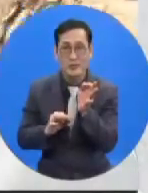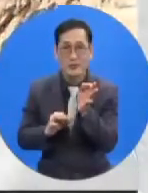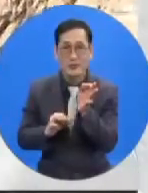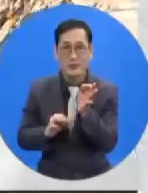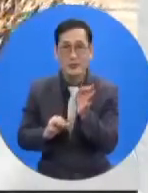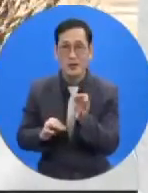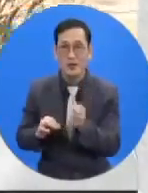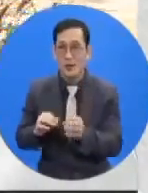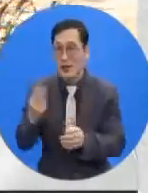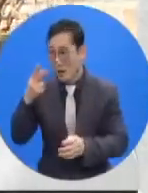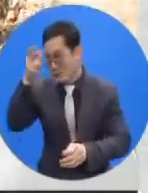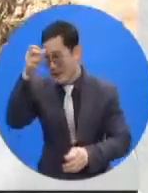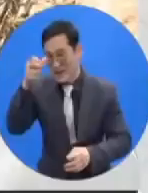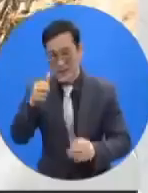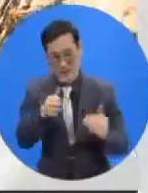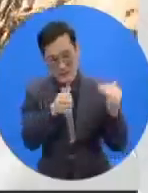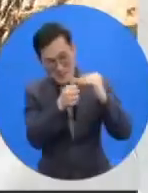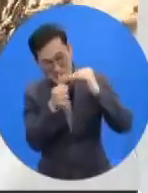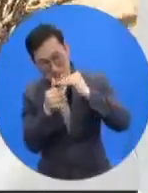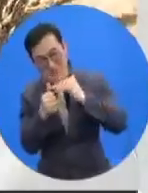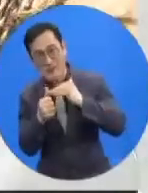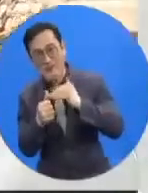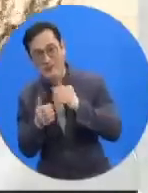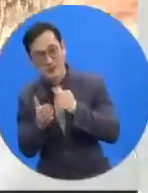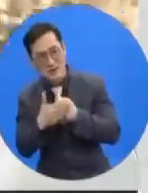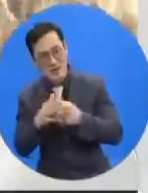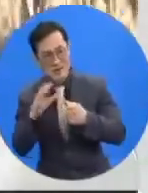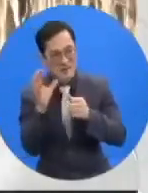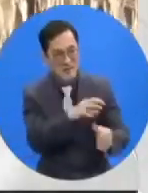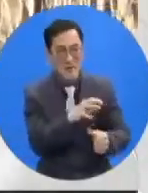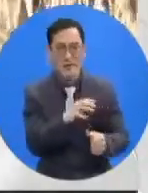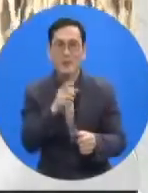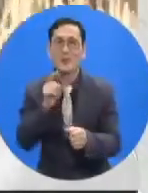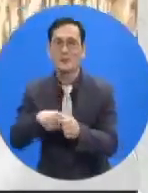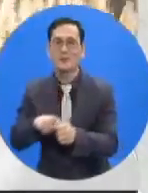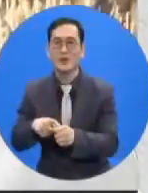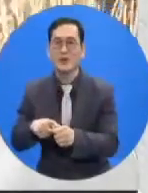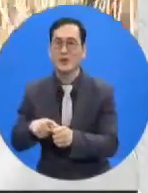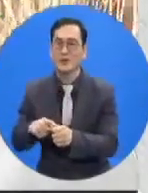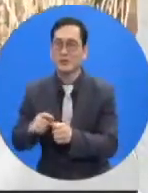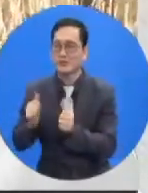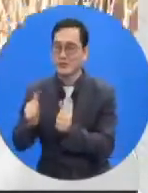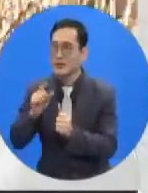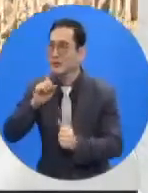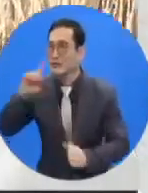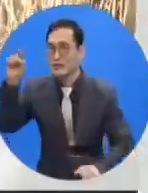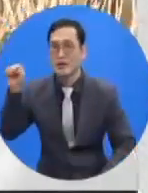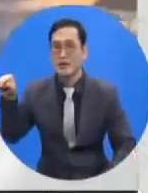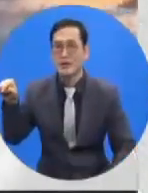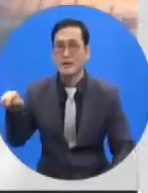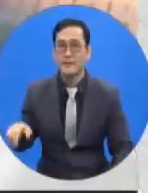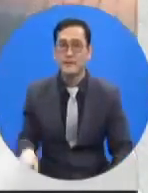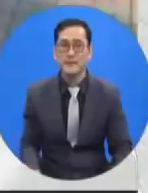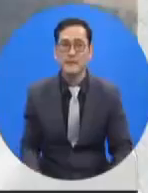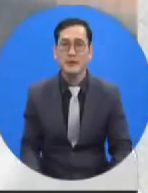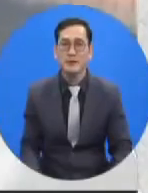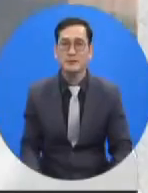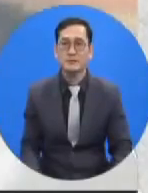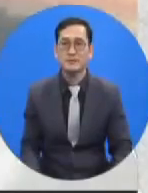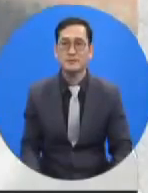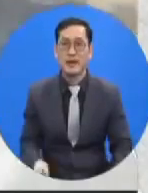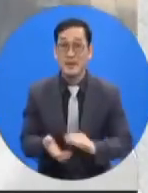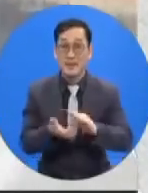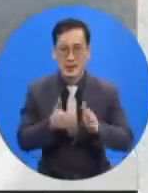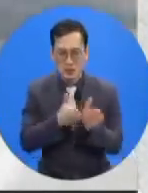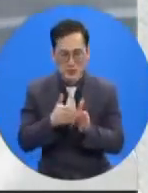기득권을 방해하기 위해서 이 정치 문제를 비화돼버린 겁니다. 그러다 보니까 치밀한 수사를 못해가지고 아까 우리 변호사님께서 잘 정리를